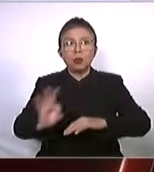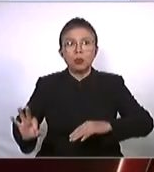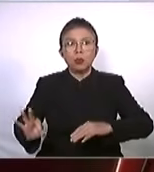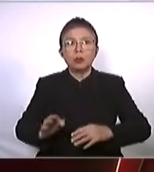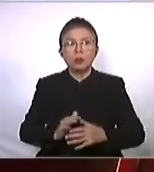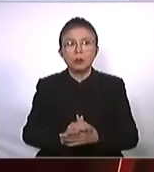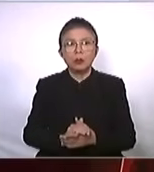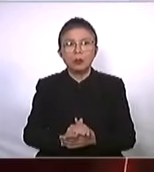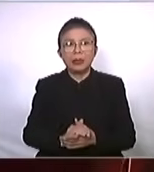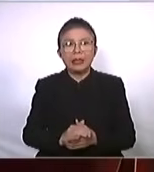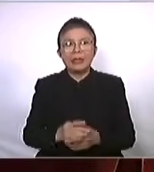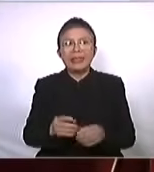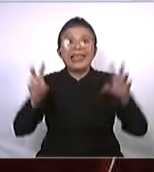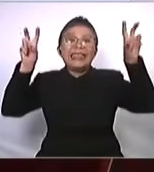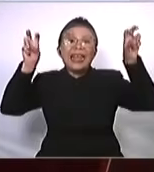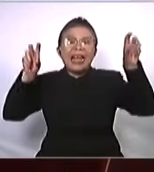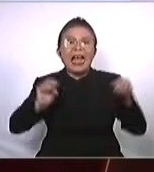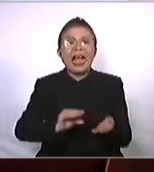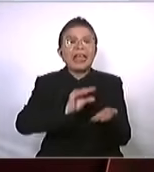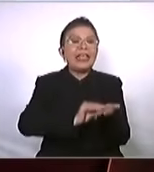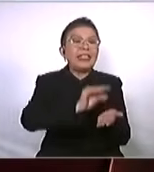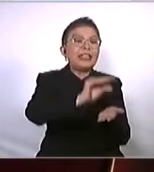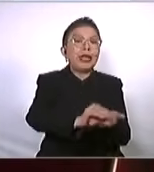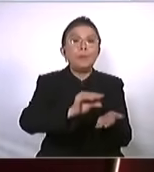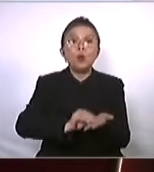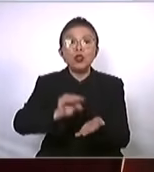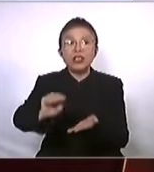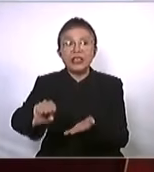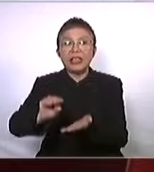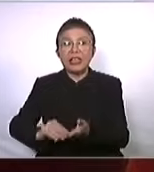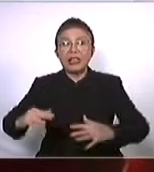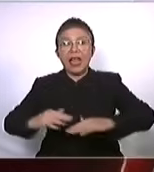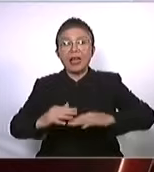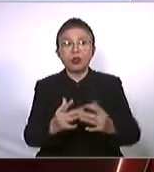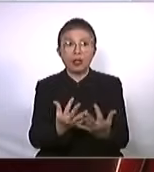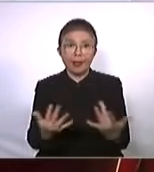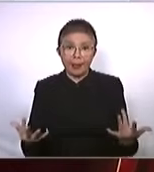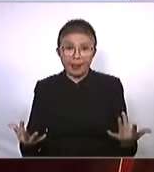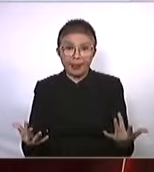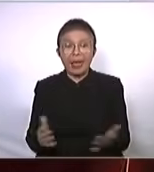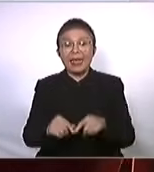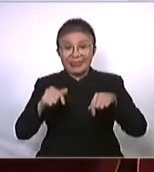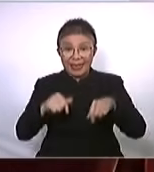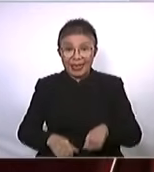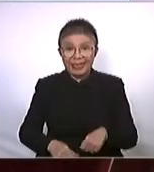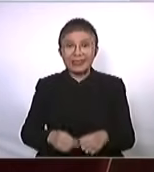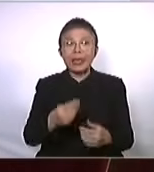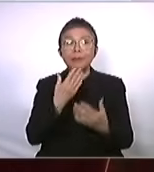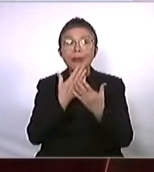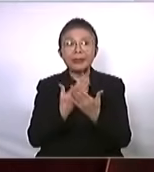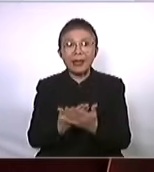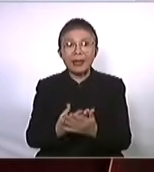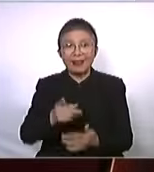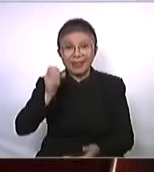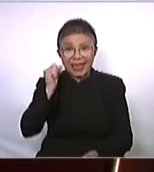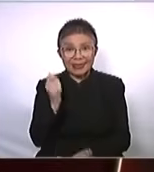eh distribusi kepemilikan lahan sehingga yang ingin saya tegaskan dari ee